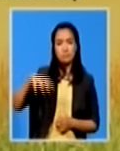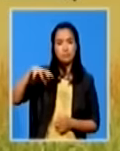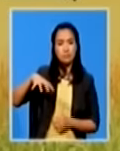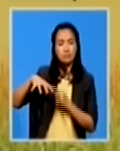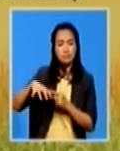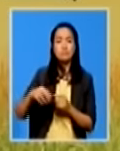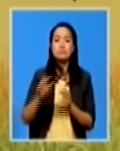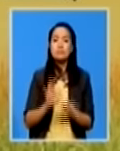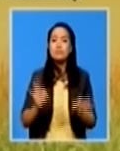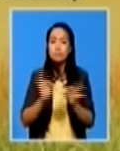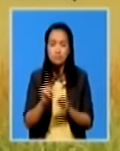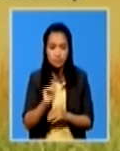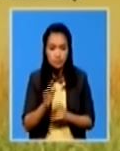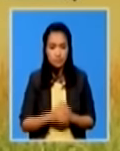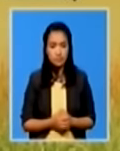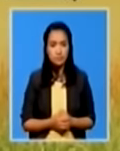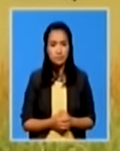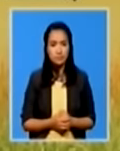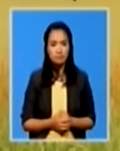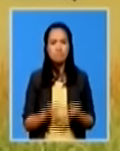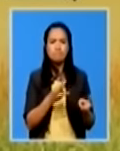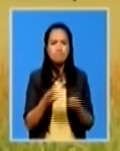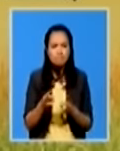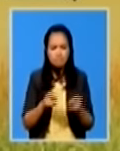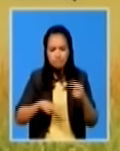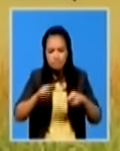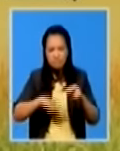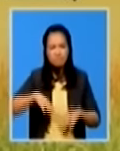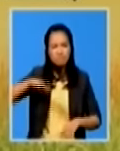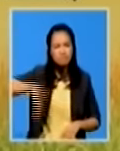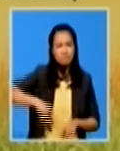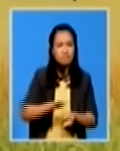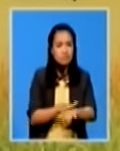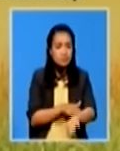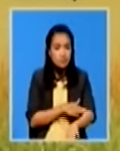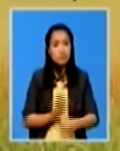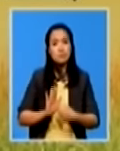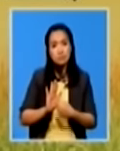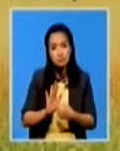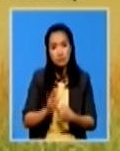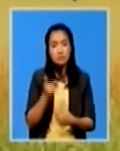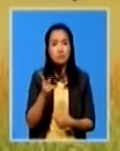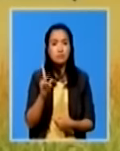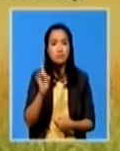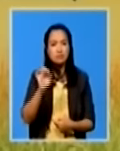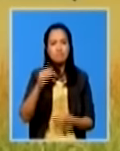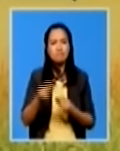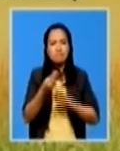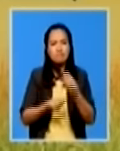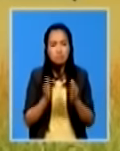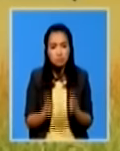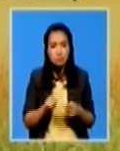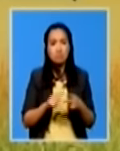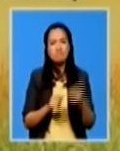เช่นกรณีที่มีการใช้วิธีพิจารณาล่าช้านะครับเช่นคดีค้ามนุษย์คดียาเสพติดผมก็ให้มีการ